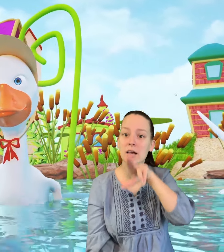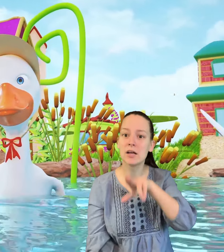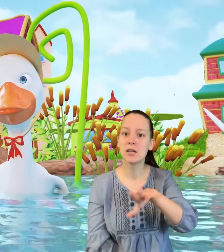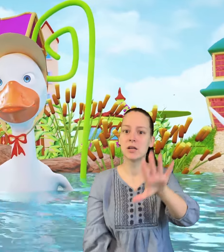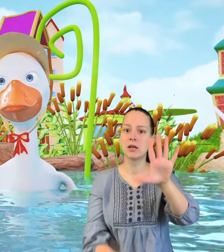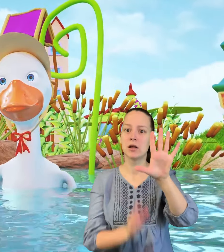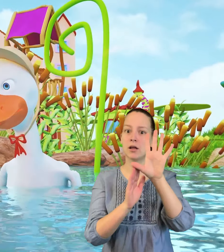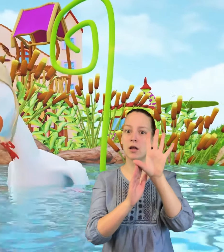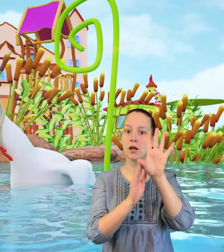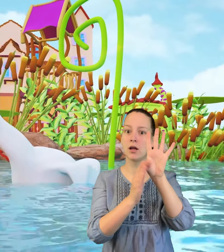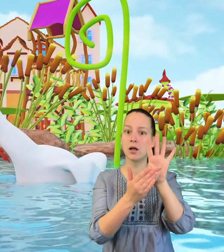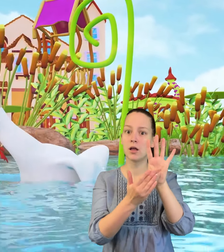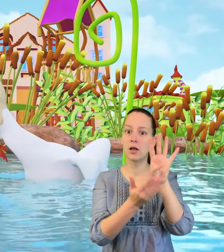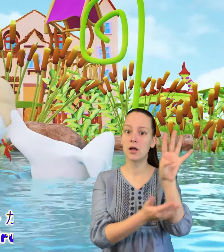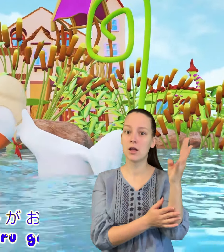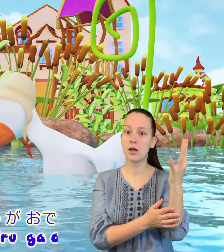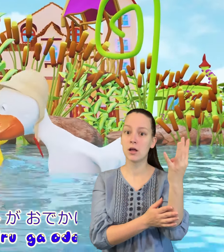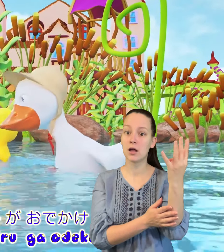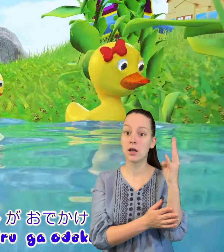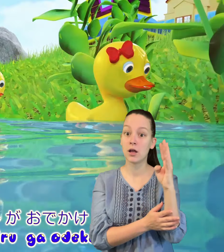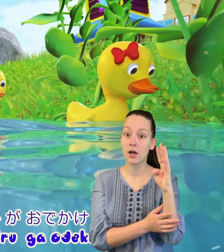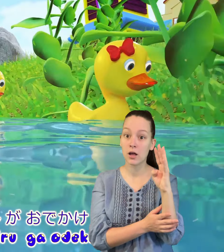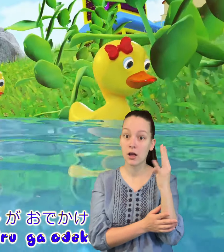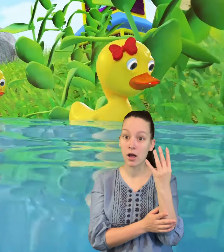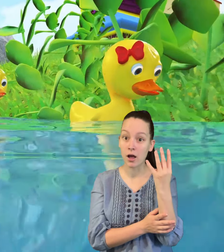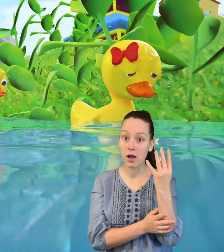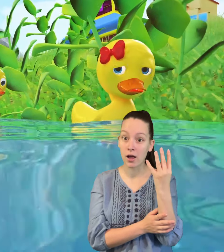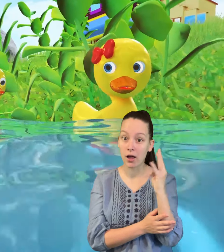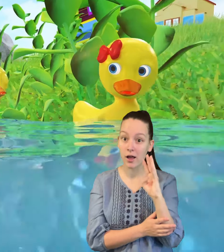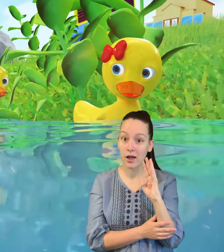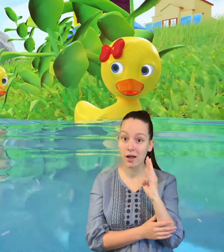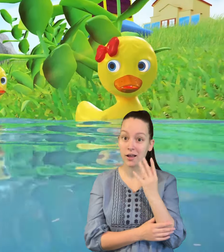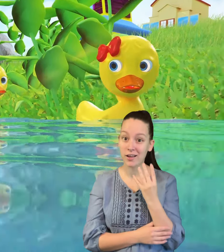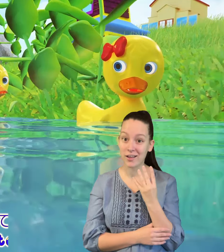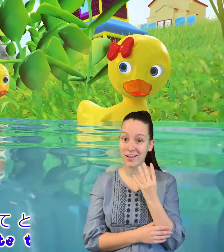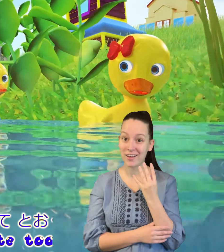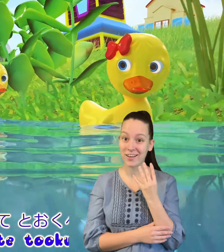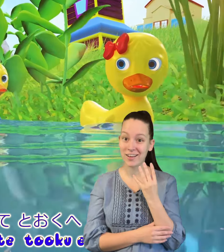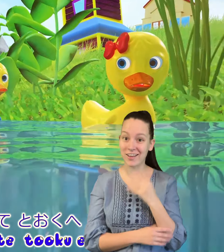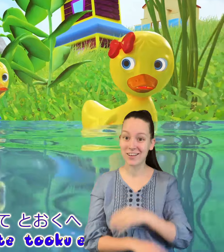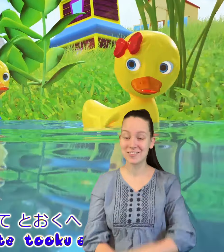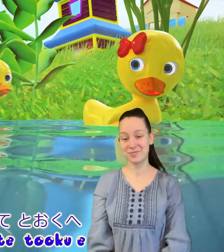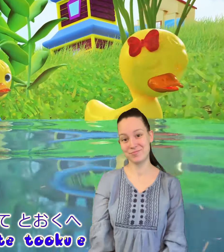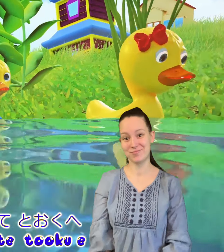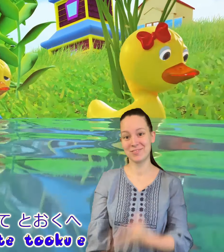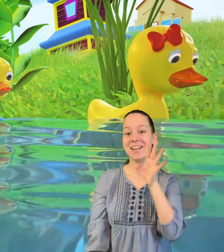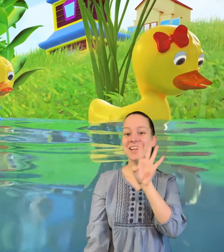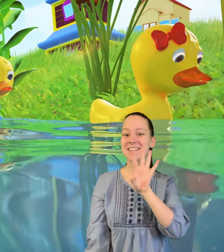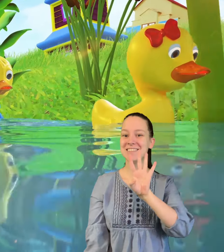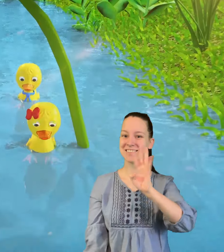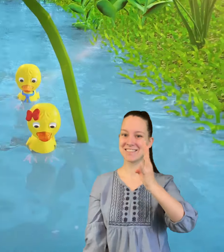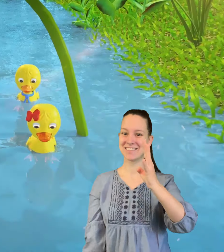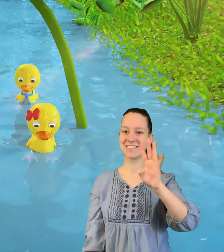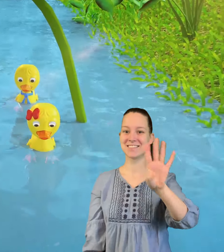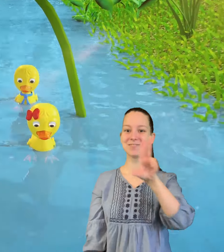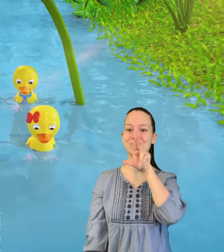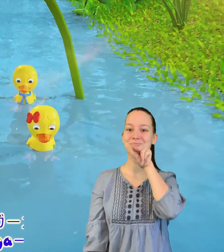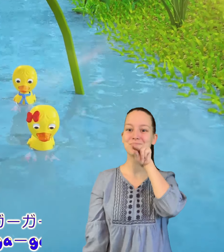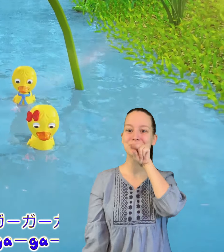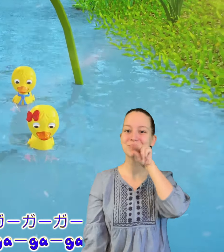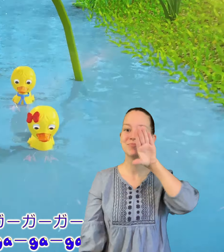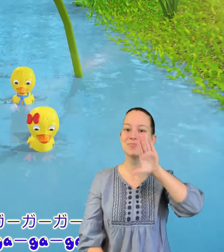だけよのアルがお出かけ顔を超えて遠へママが呼ん